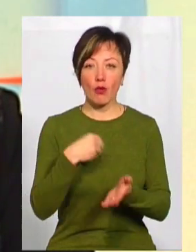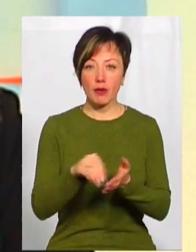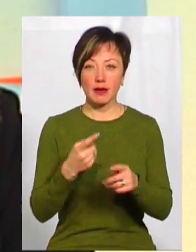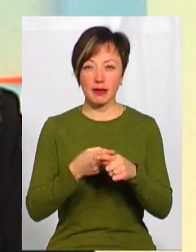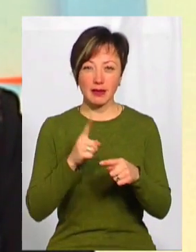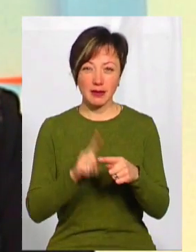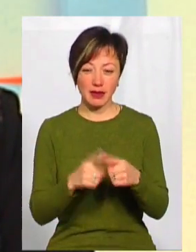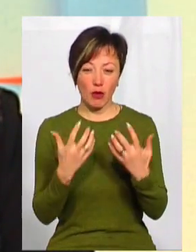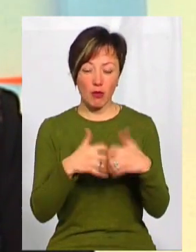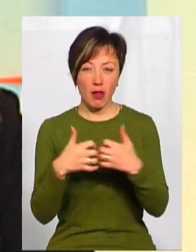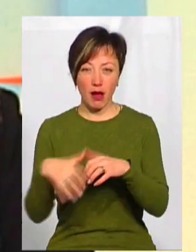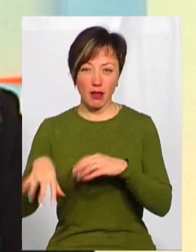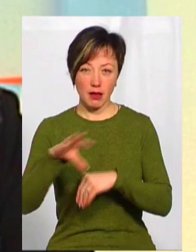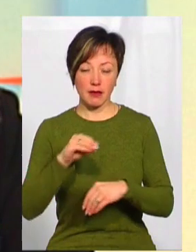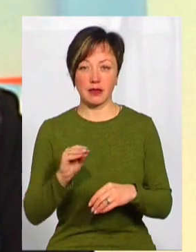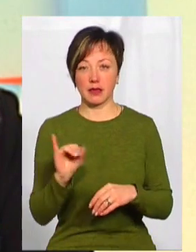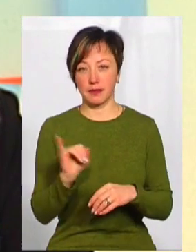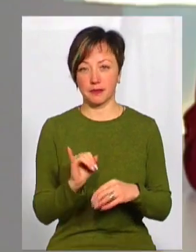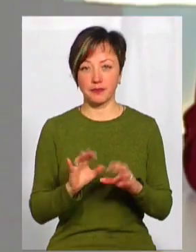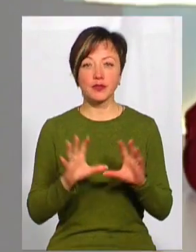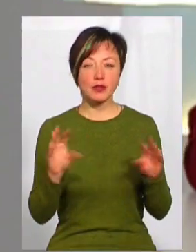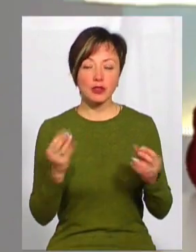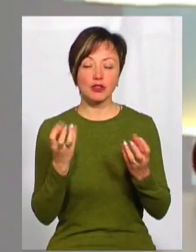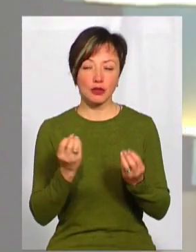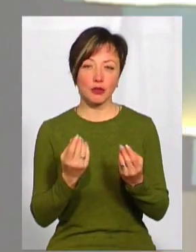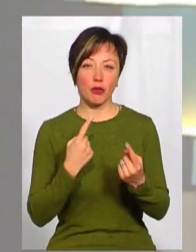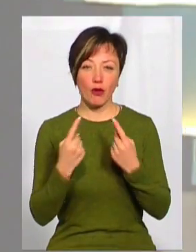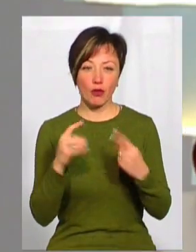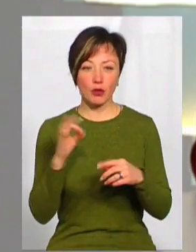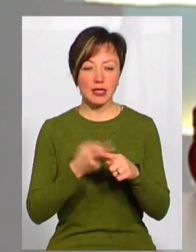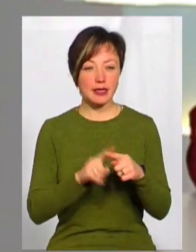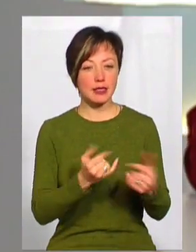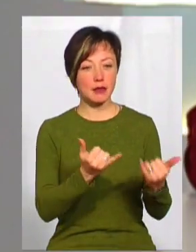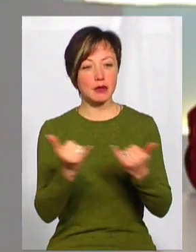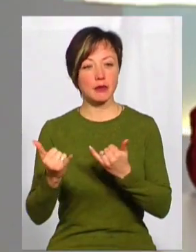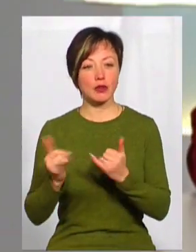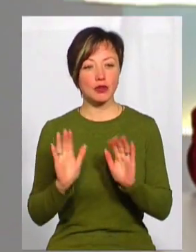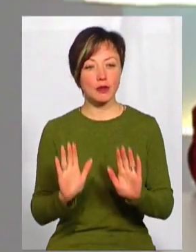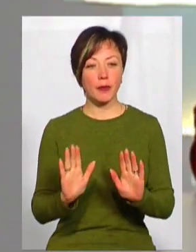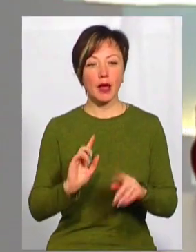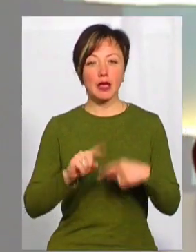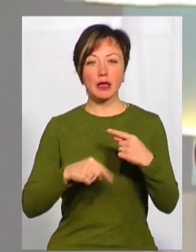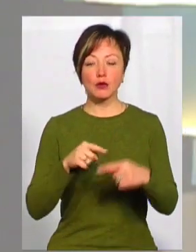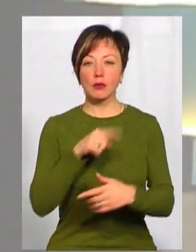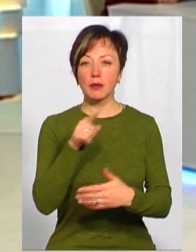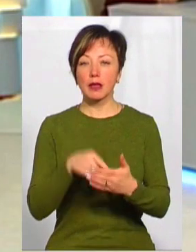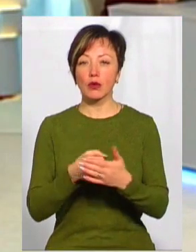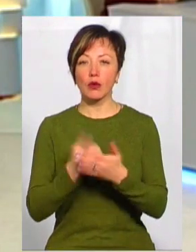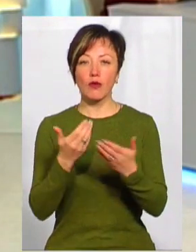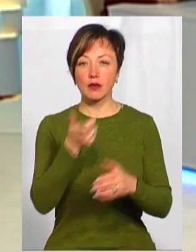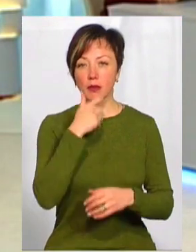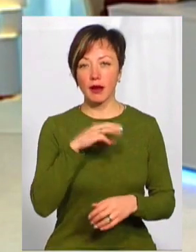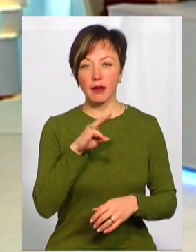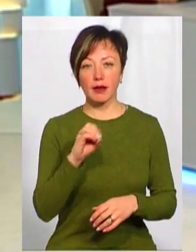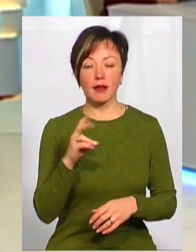термопринтер, все. Ми ще поговоримо про це забезпечення, а наступне питання до вас, пані